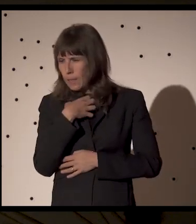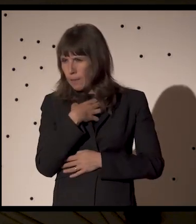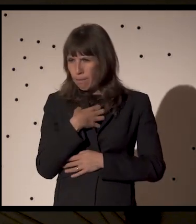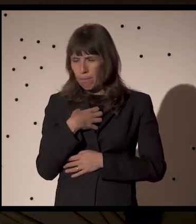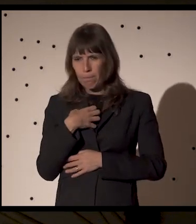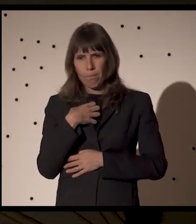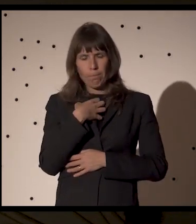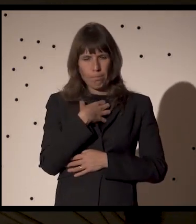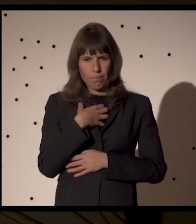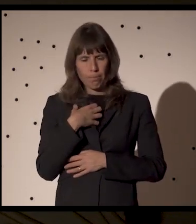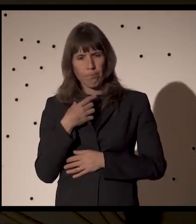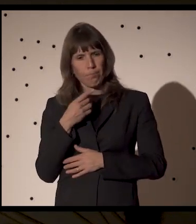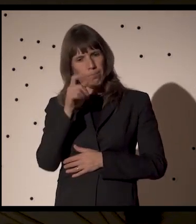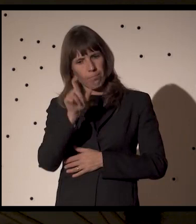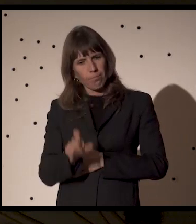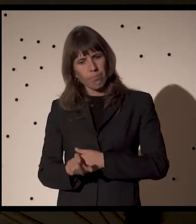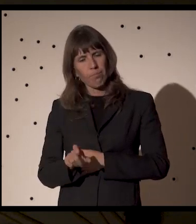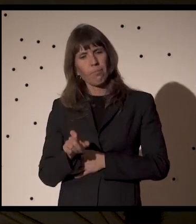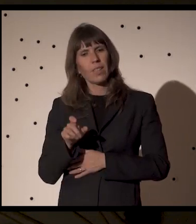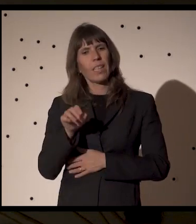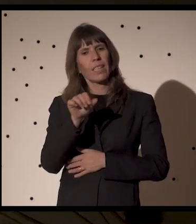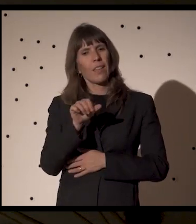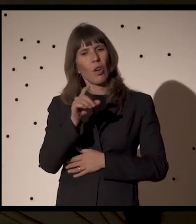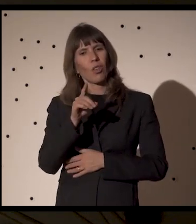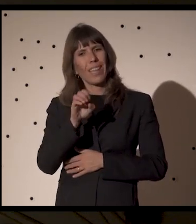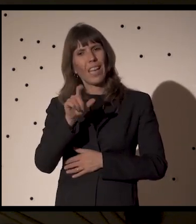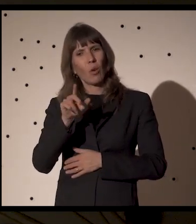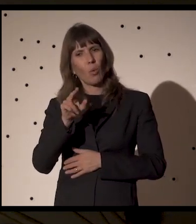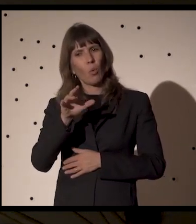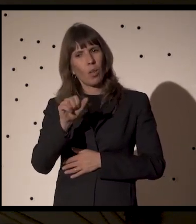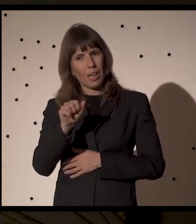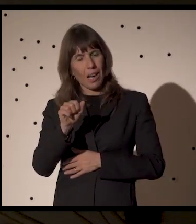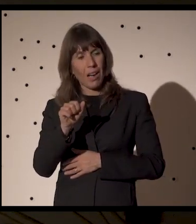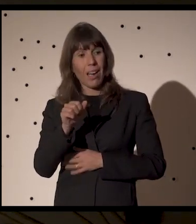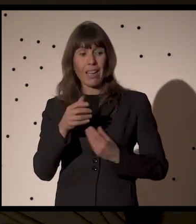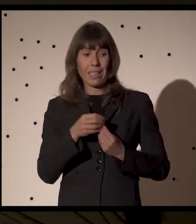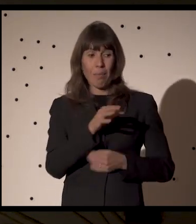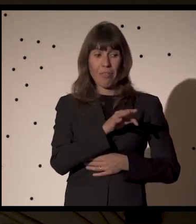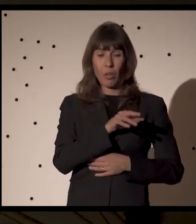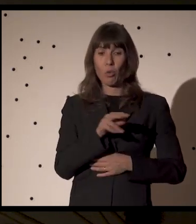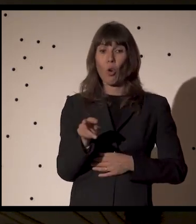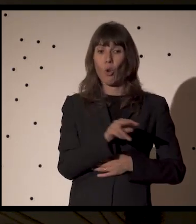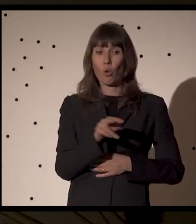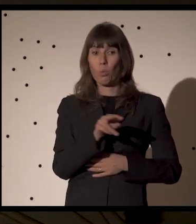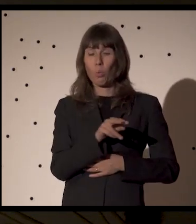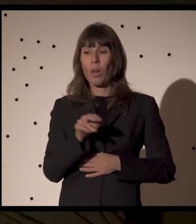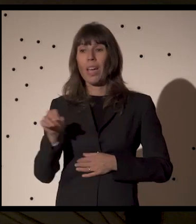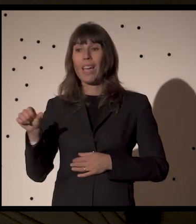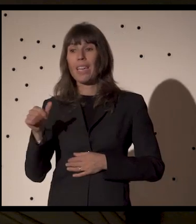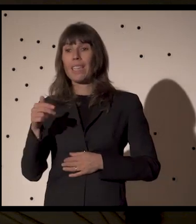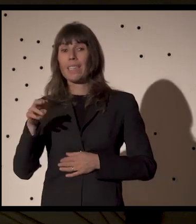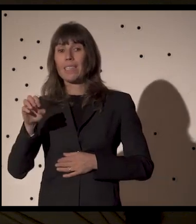insieme a Ferruccio ha raccolto l'eredità strelleriana nella conduzione